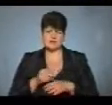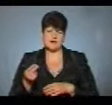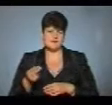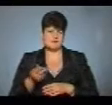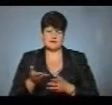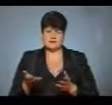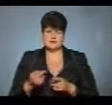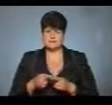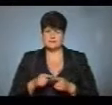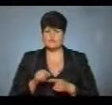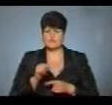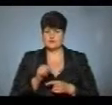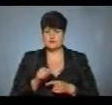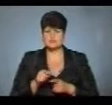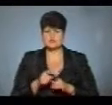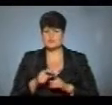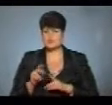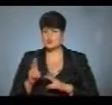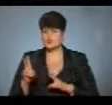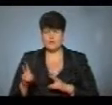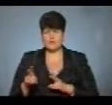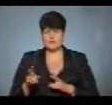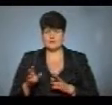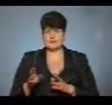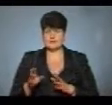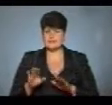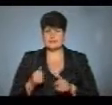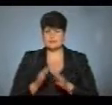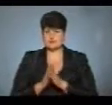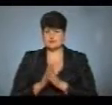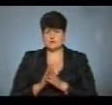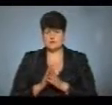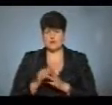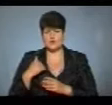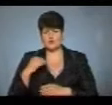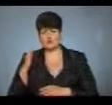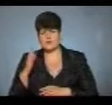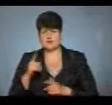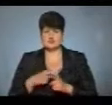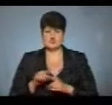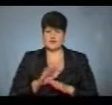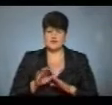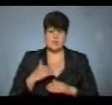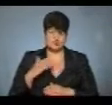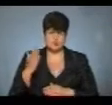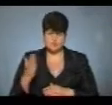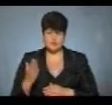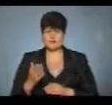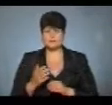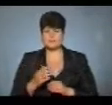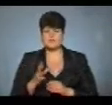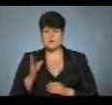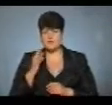адже вони словесно нікого не закликають голосувати чи не голосувати за певного кандидата. Враховуючи те,